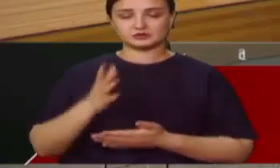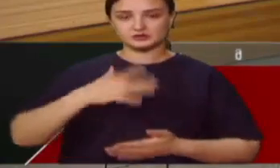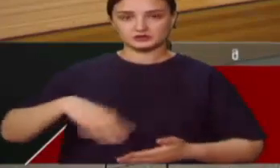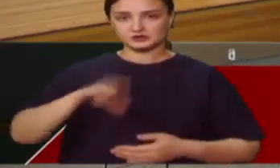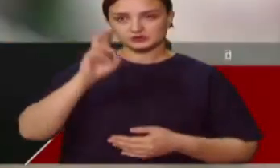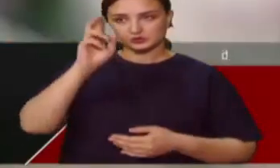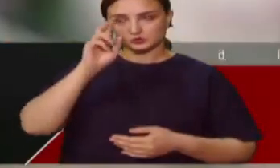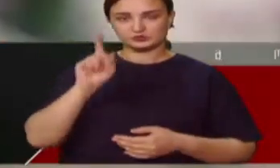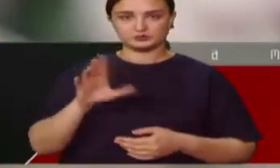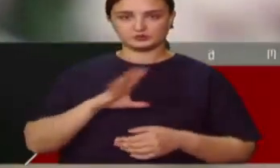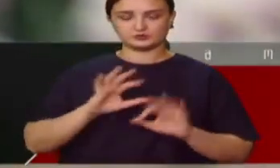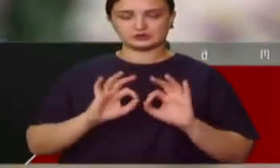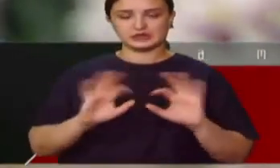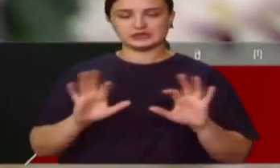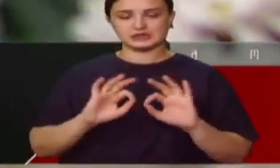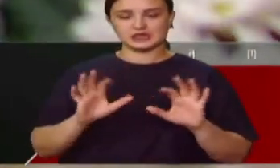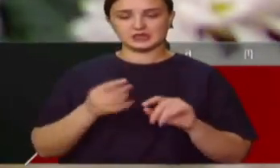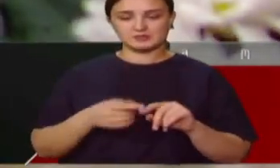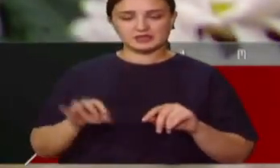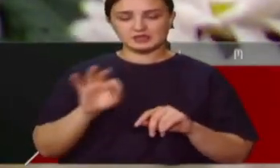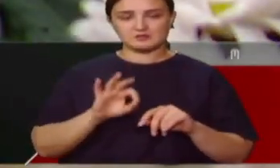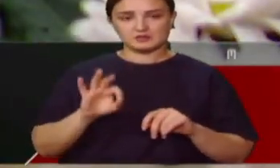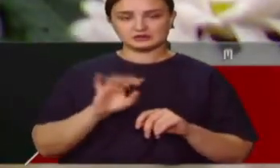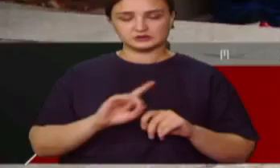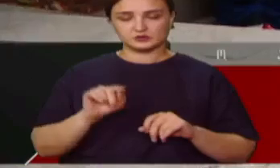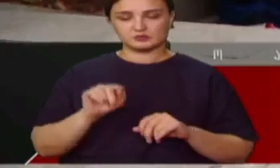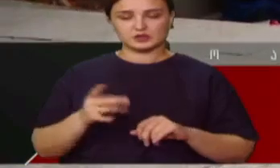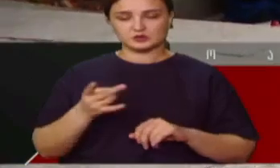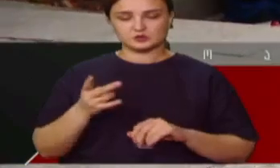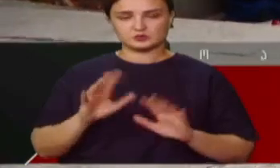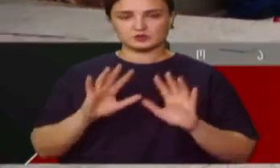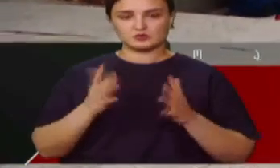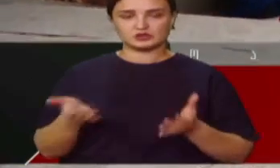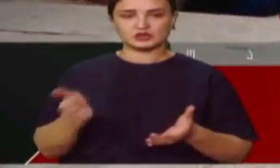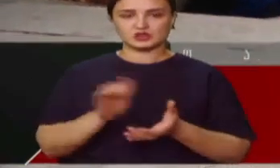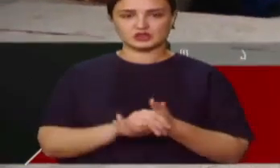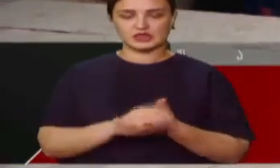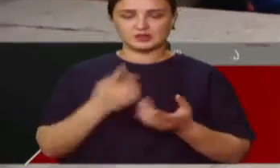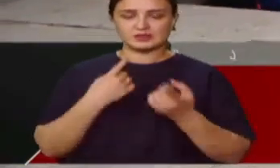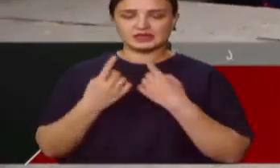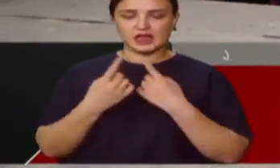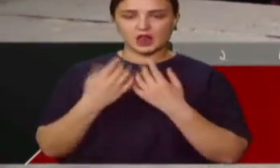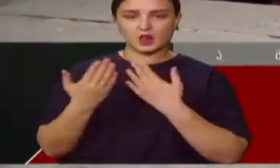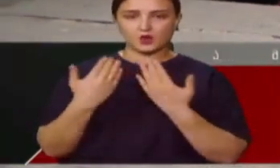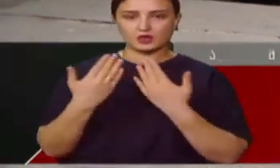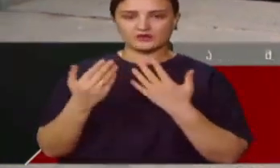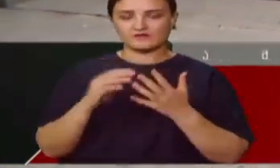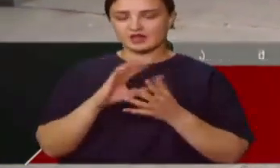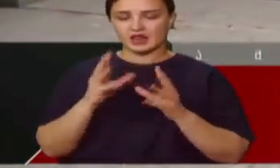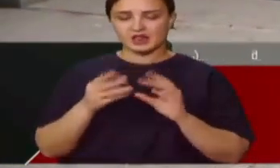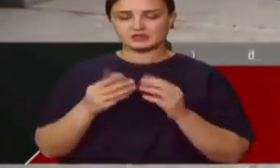ხელისუფლების მხრიდან კეთდებოდა განცხადებები იმაზე, რომ ეს უნდა მოხდეს შერიგების სახით, დიალოგის სახით და ყველაზე მეტად,